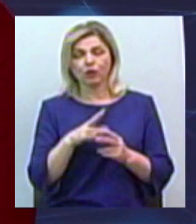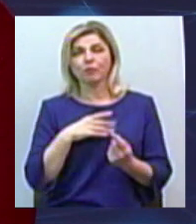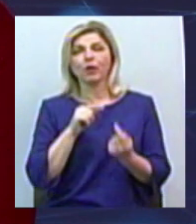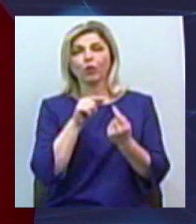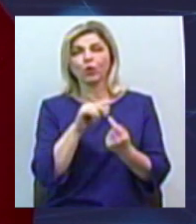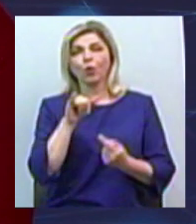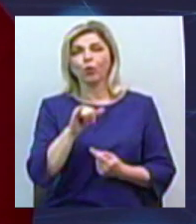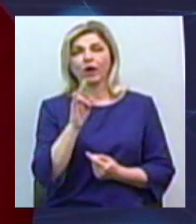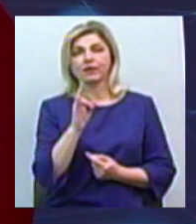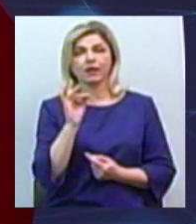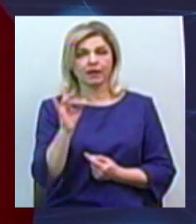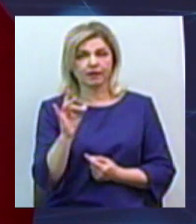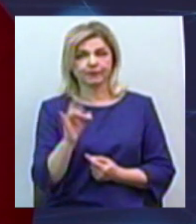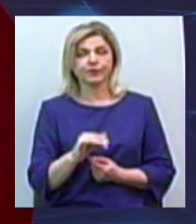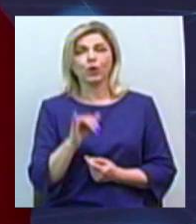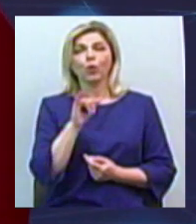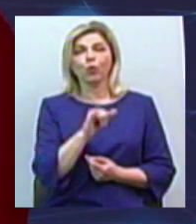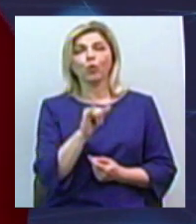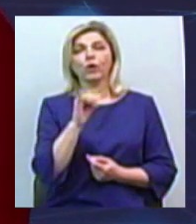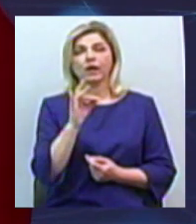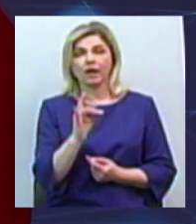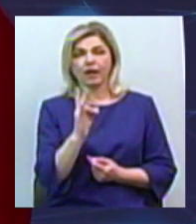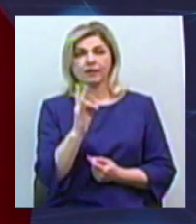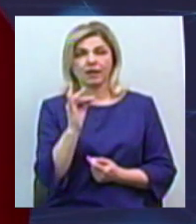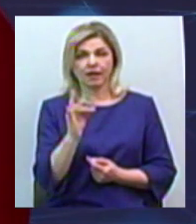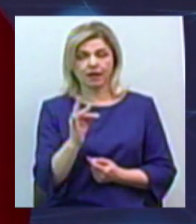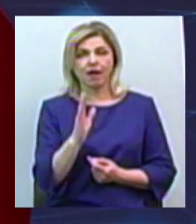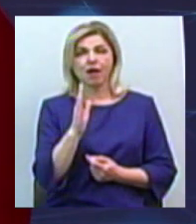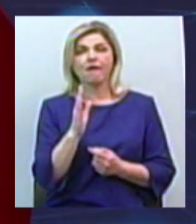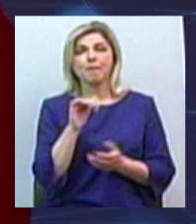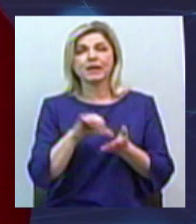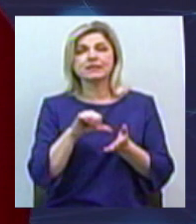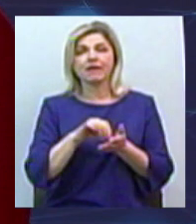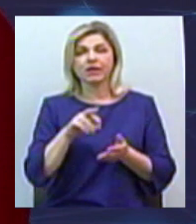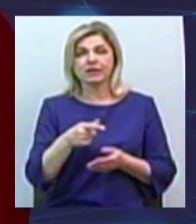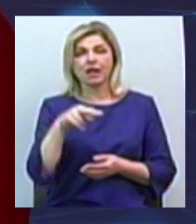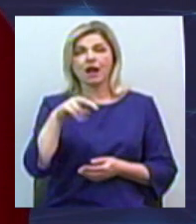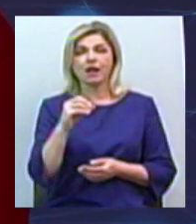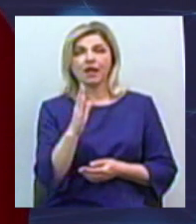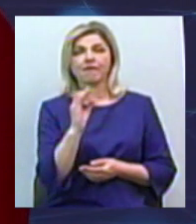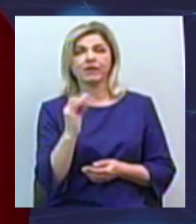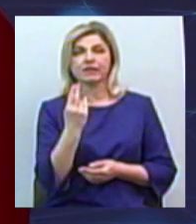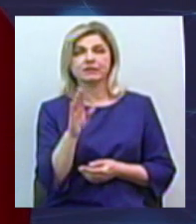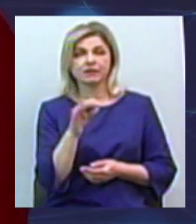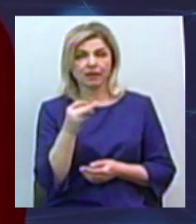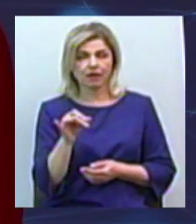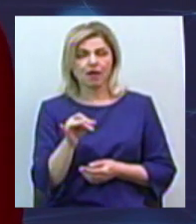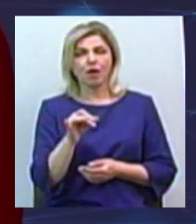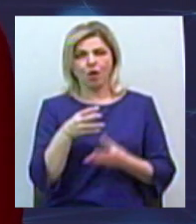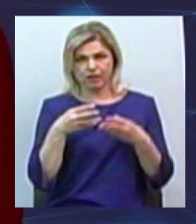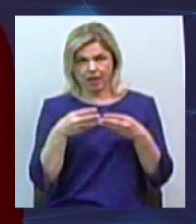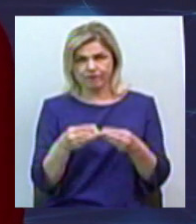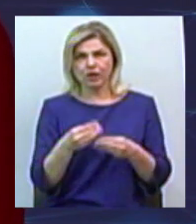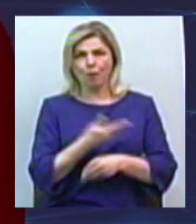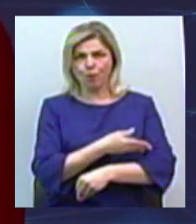УНР. УНР, представник УНР у Варшаві, це Лівицький, відповідно, він заявляє під тиском,